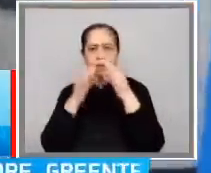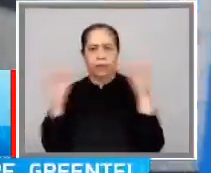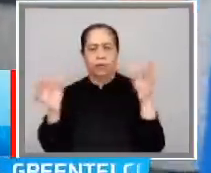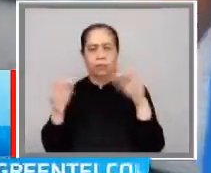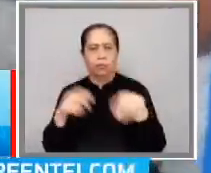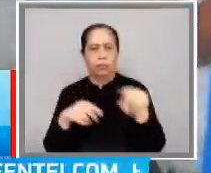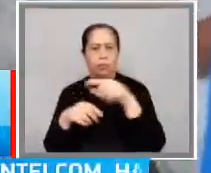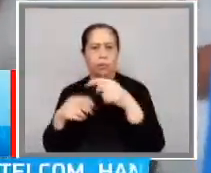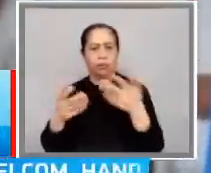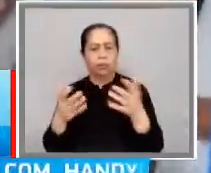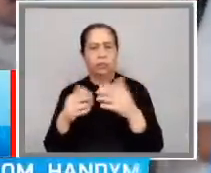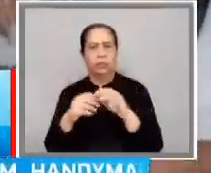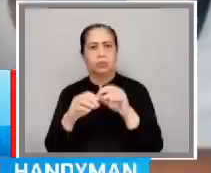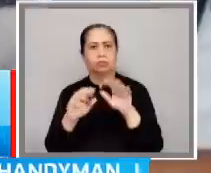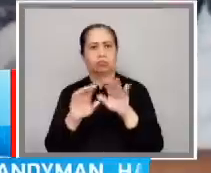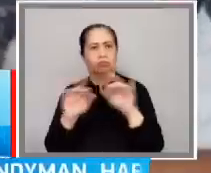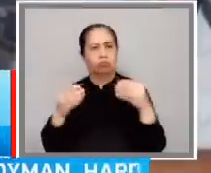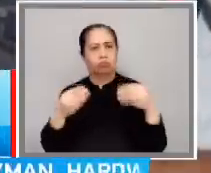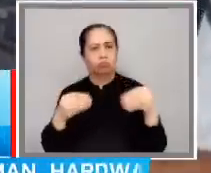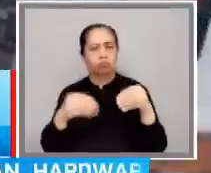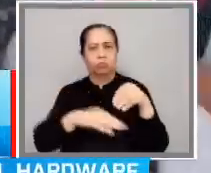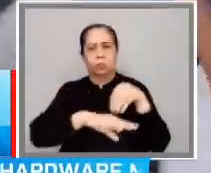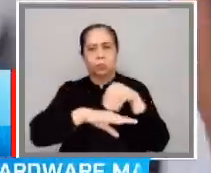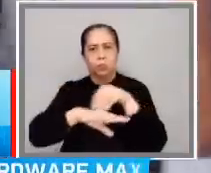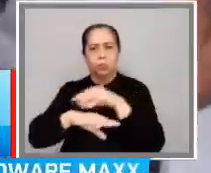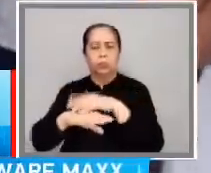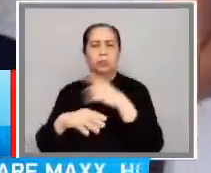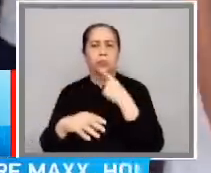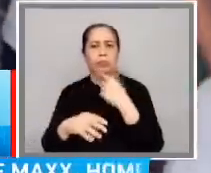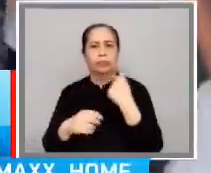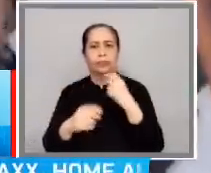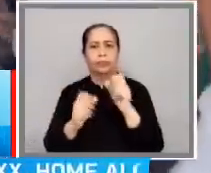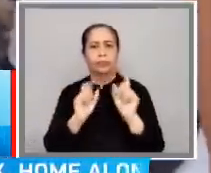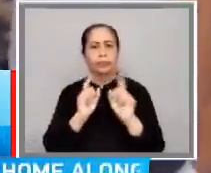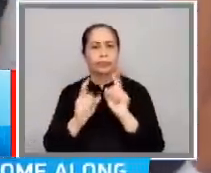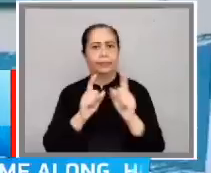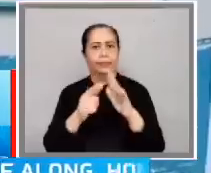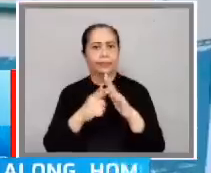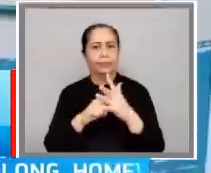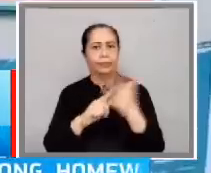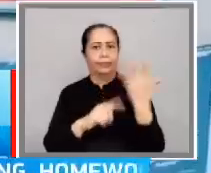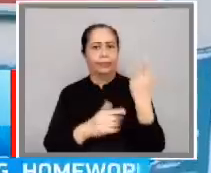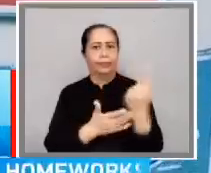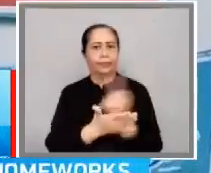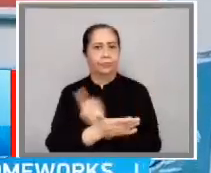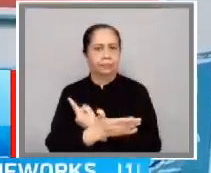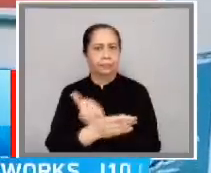na ng bentahan na patito. Pero ay sa mga nakausap nating nagtitinda, simula nitong nakarang linggo